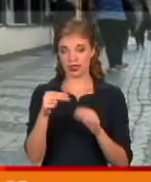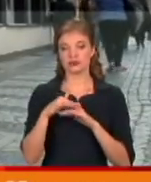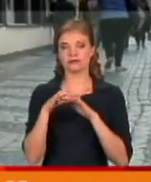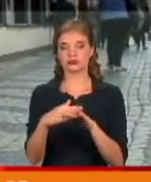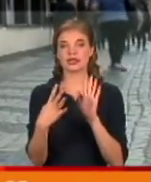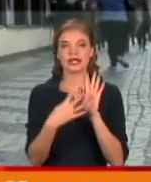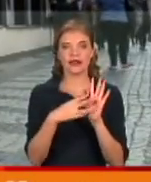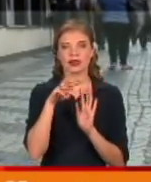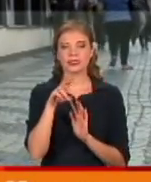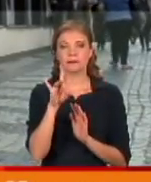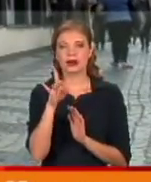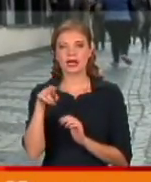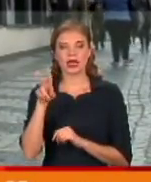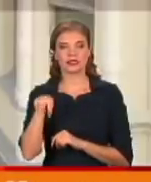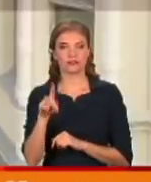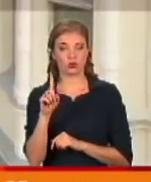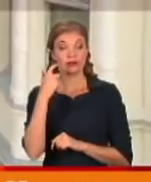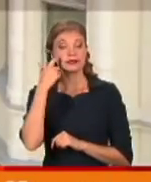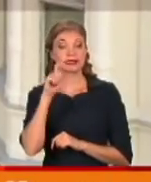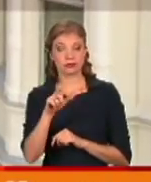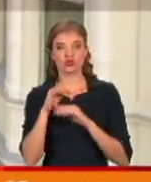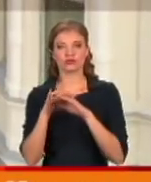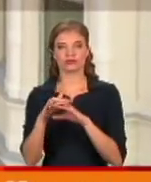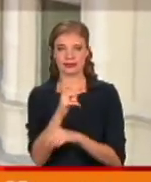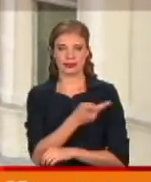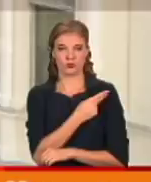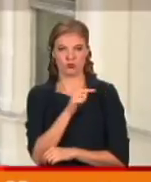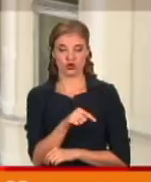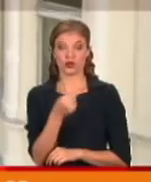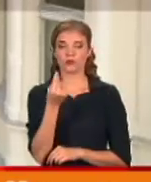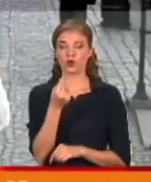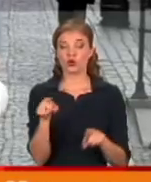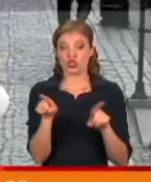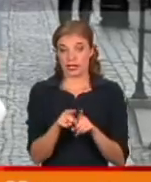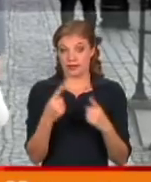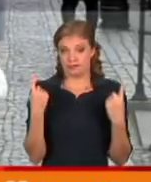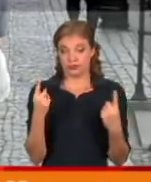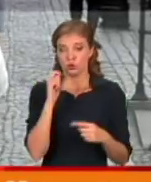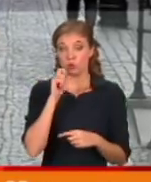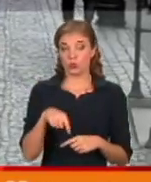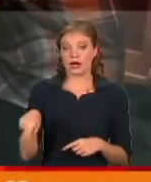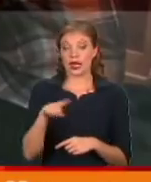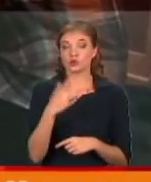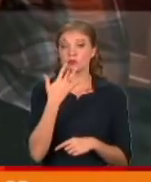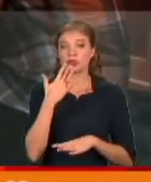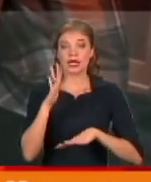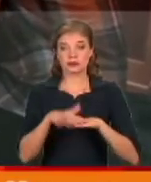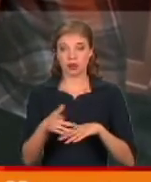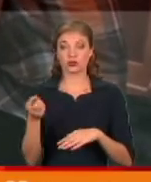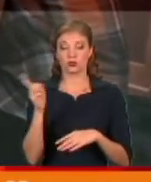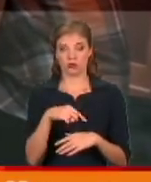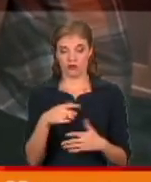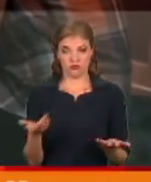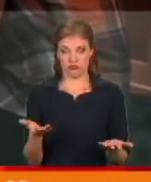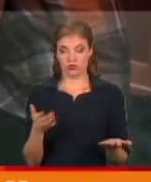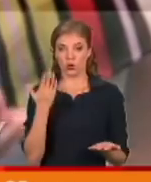перерахували 9 мільярдів доларів. Здебільшого надходження з Польщі. Гроші такі великі, що в українському Нацбанку навіть